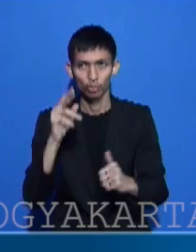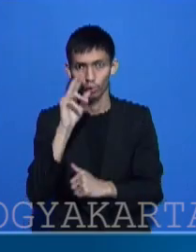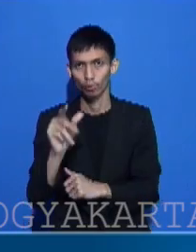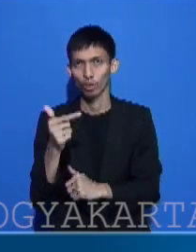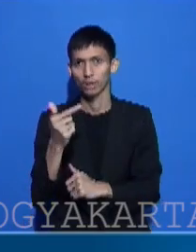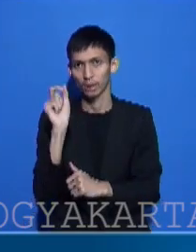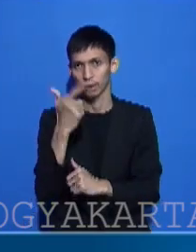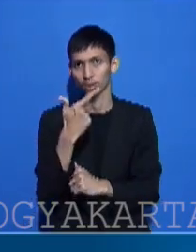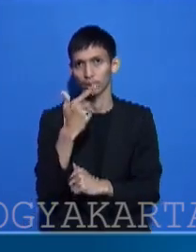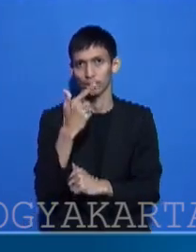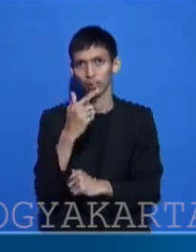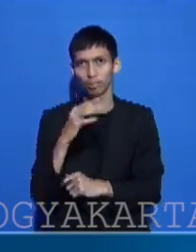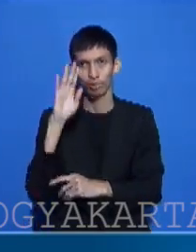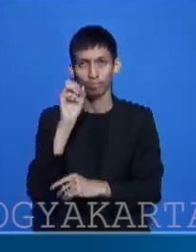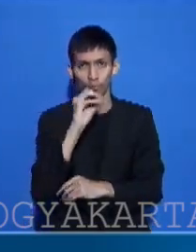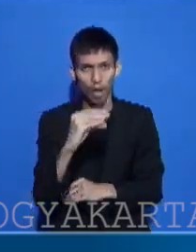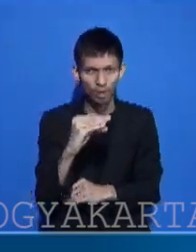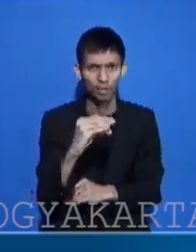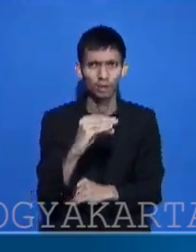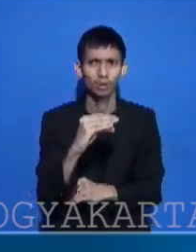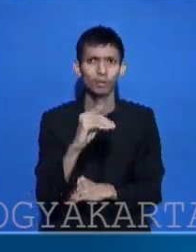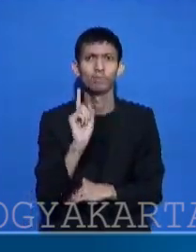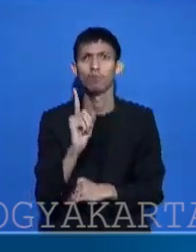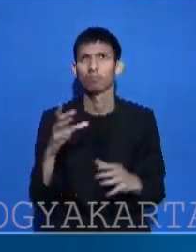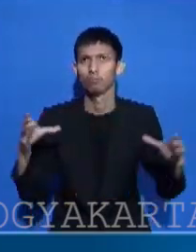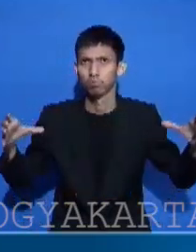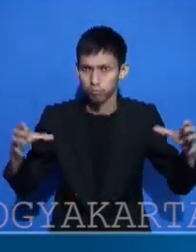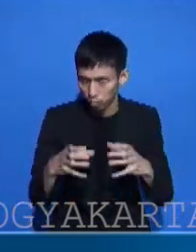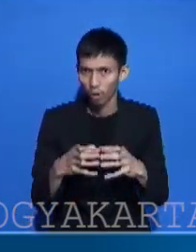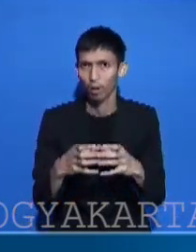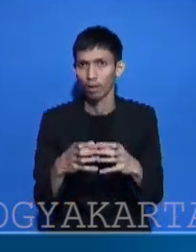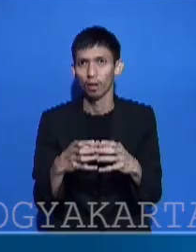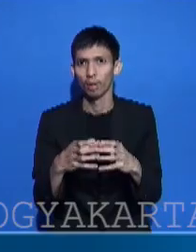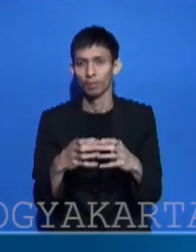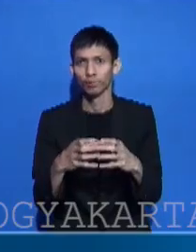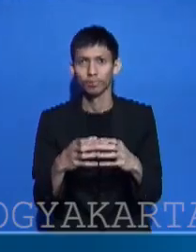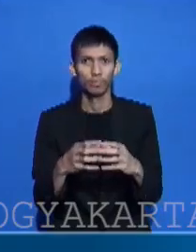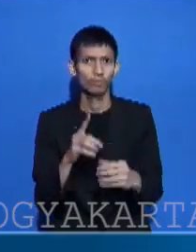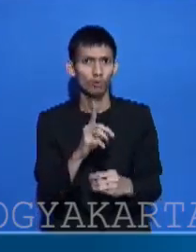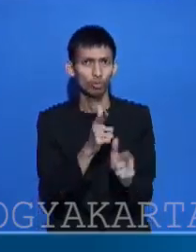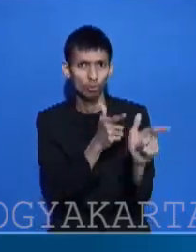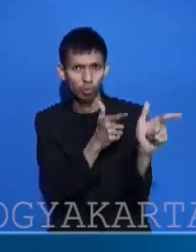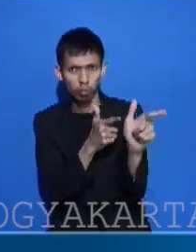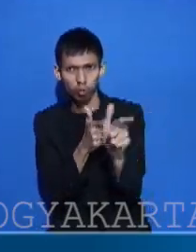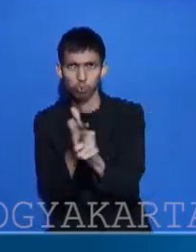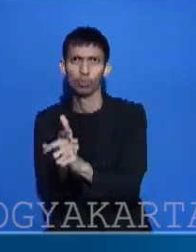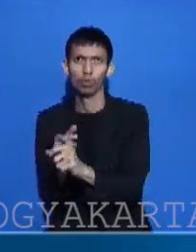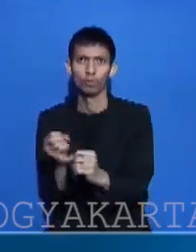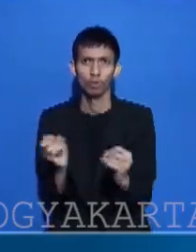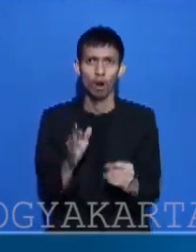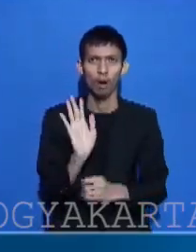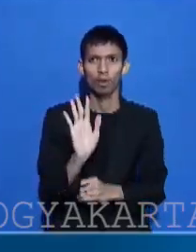hari. Sebelumnya mereka dikepung warga akibat melakukan penyerangan ke sejumlah tempat di Kota Yogyakarta dengan dalih balas